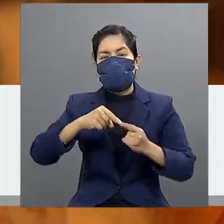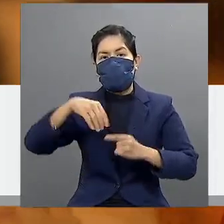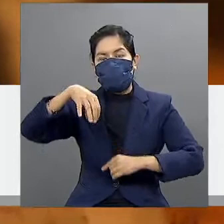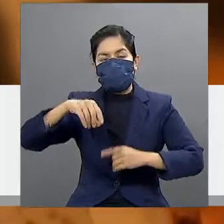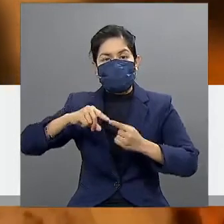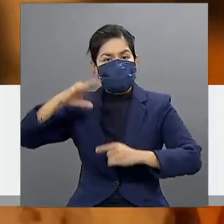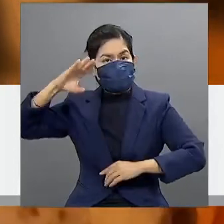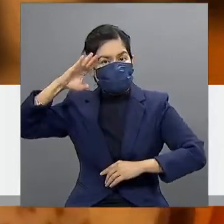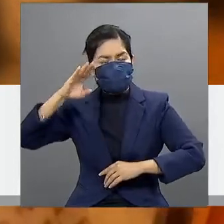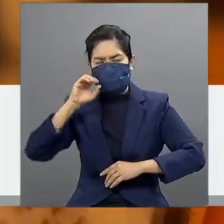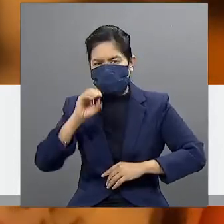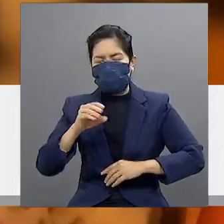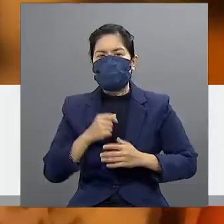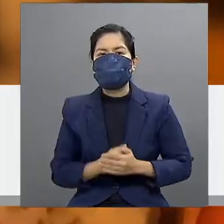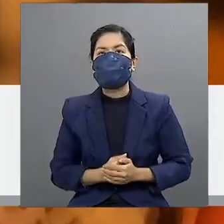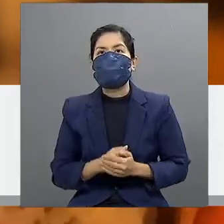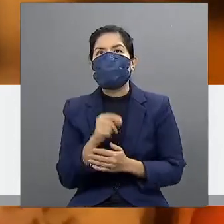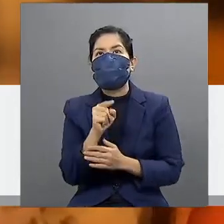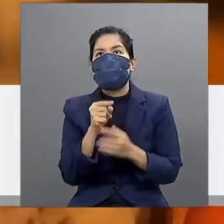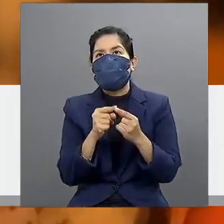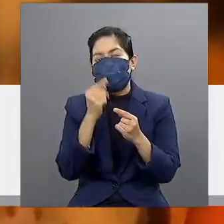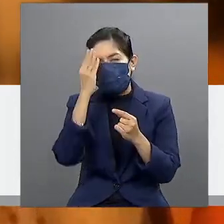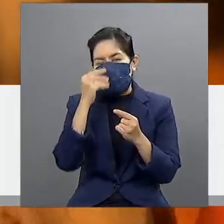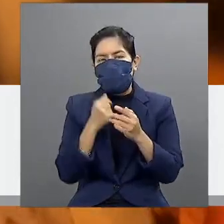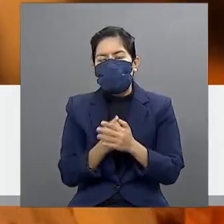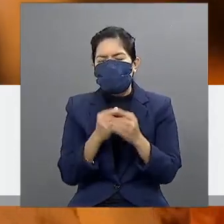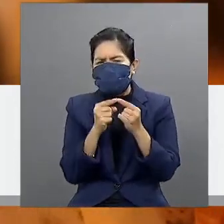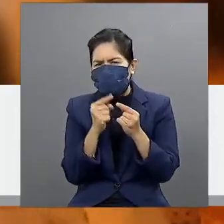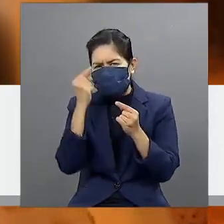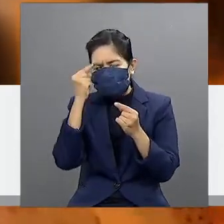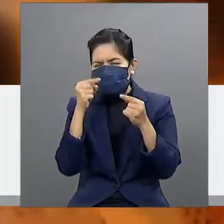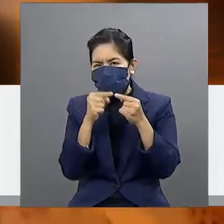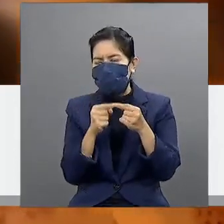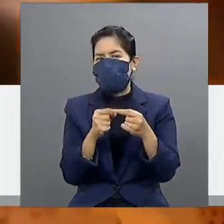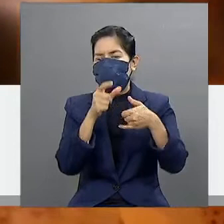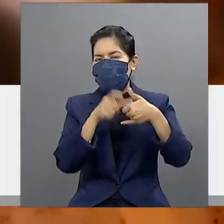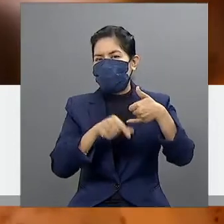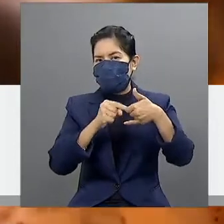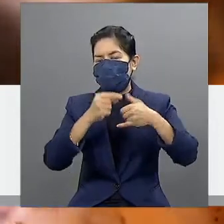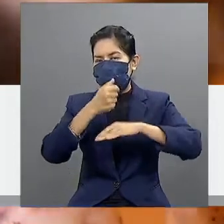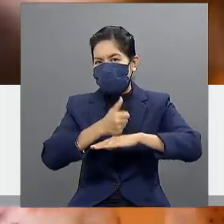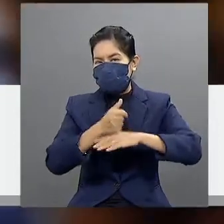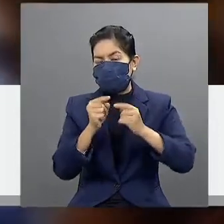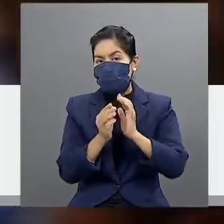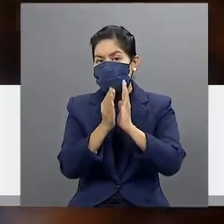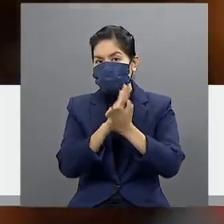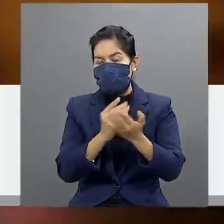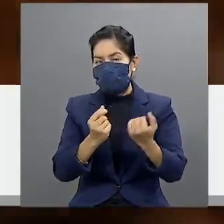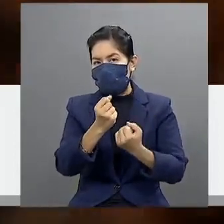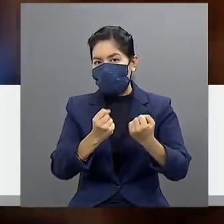จดัดแปลงรถใช้อำพรางตบตาเจ้าหน้าที่ส่วนชาวเมียนมาทั้งหมดสอบถามทราบว่าต้องจ่ายค่านายหน้ากันคนละ